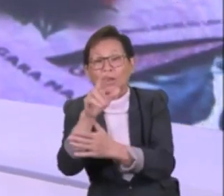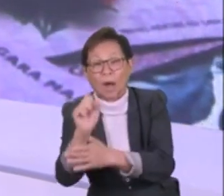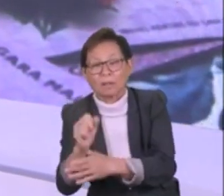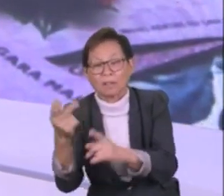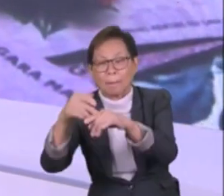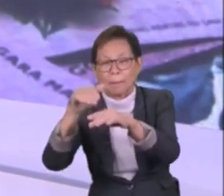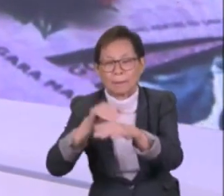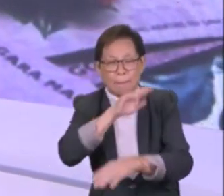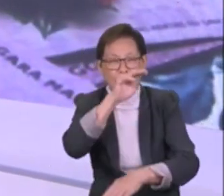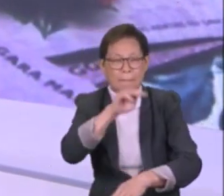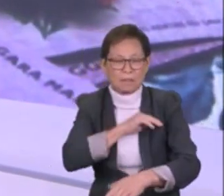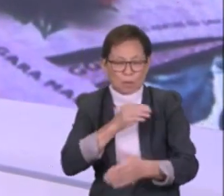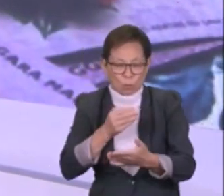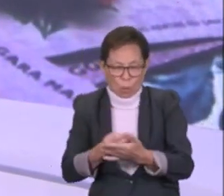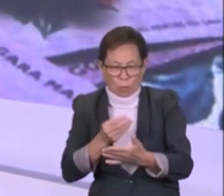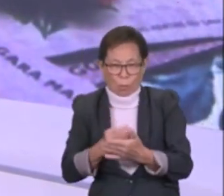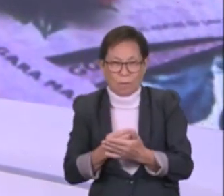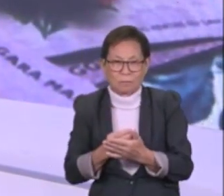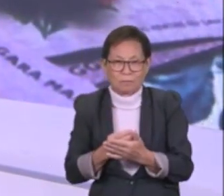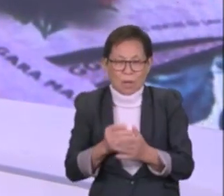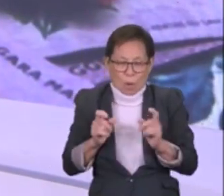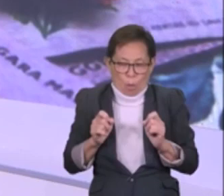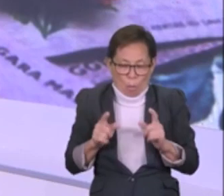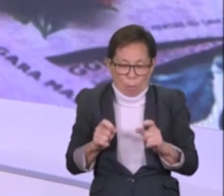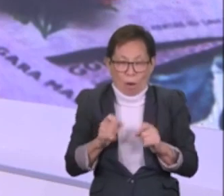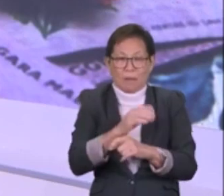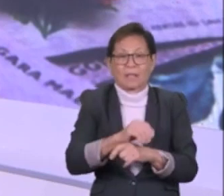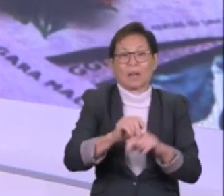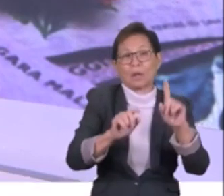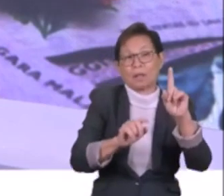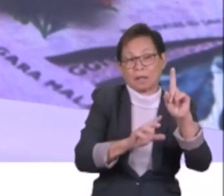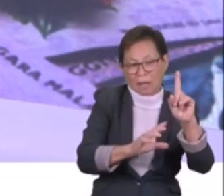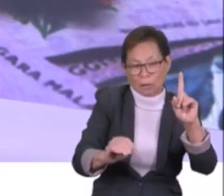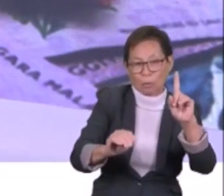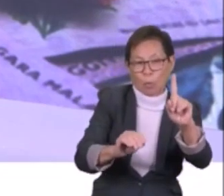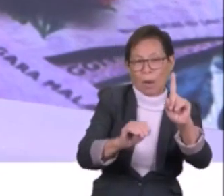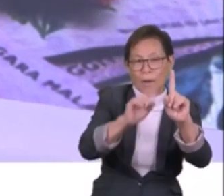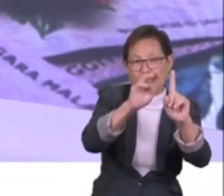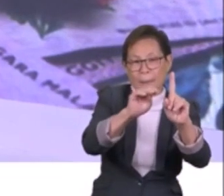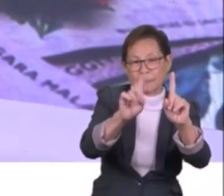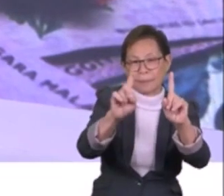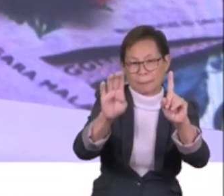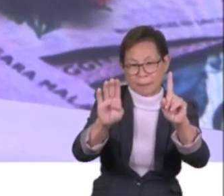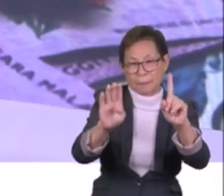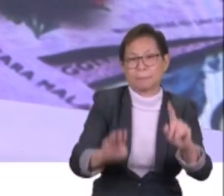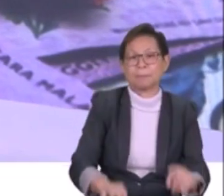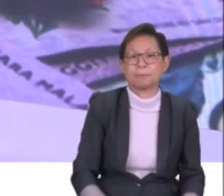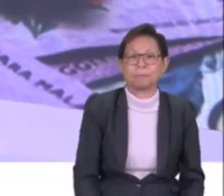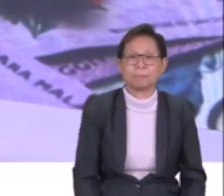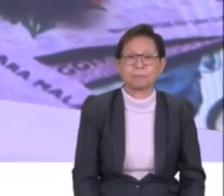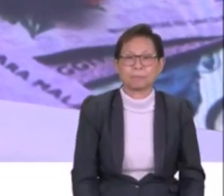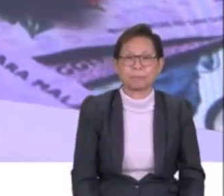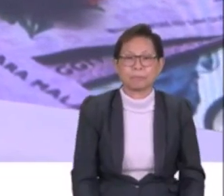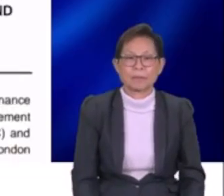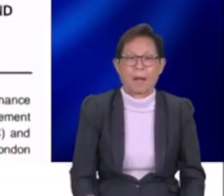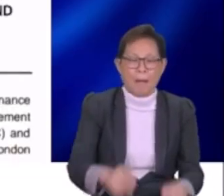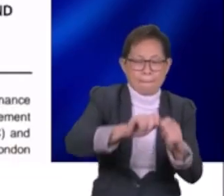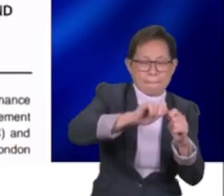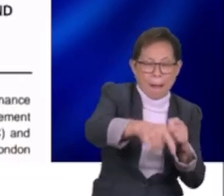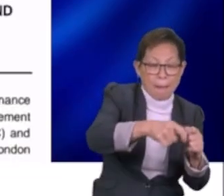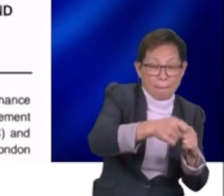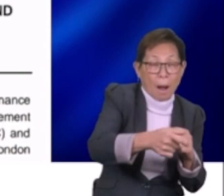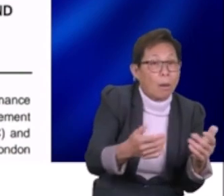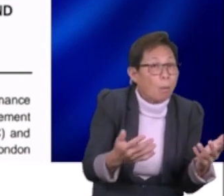$1.8 bilion kepada Menteri Kewangan Diperbadankan dan One Malaysia Development Berhad, 1MDB. Pelunasan itu